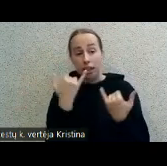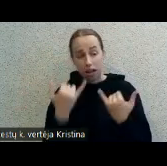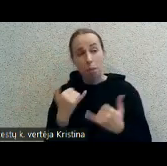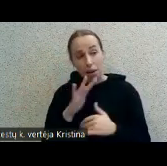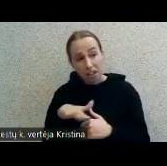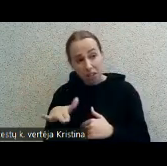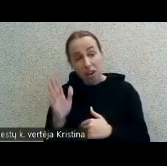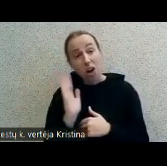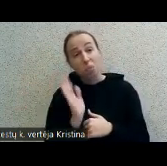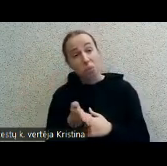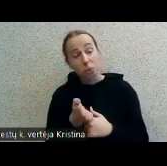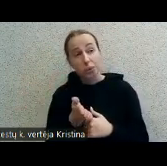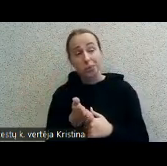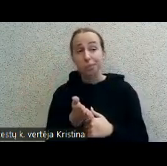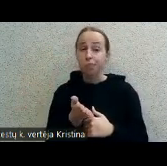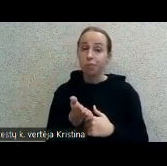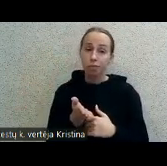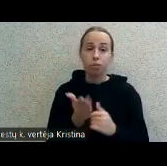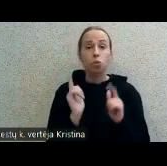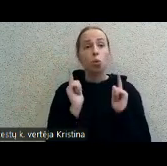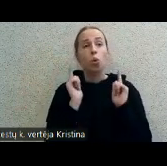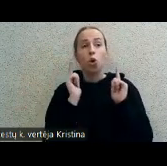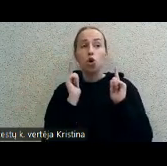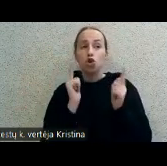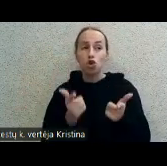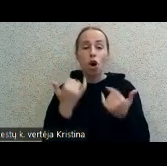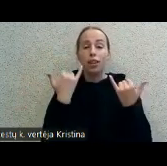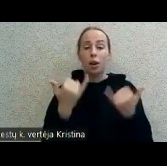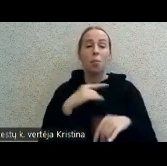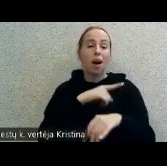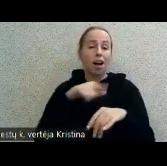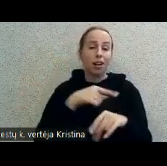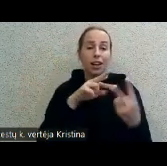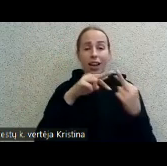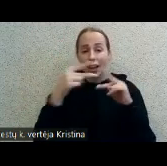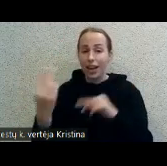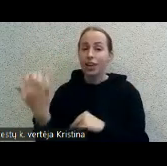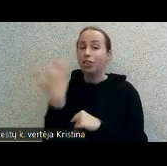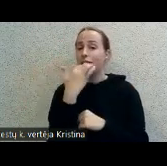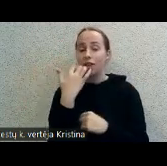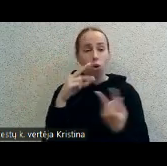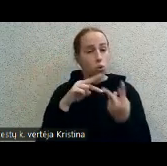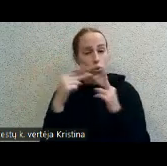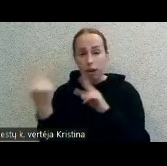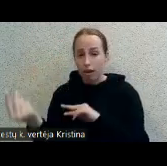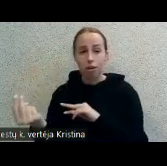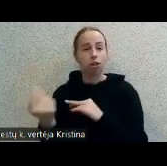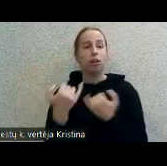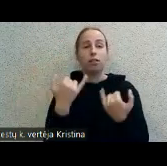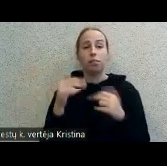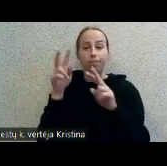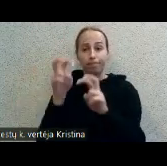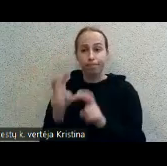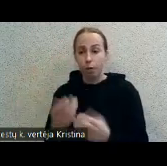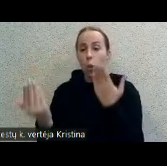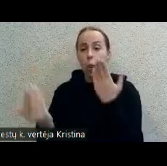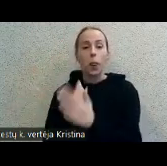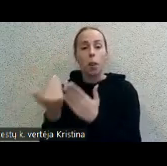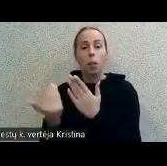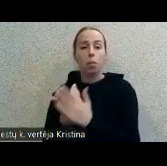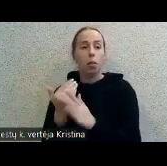Bet iš tikrųjų, dabar vaikai keičiasi literatūrą ir dabar analizavau, kas yra nauja ir aš matau, kad tos